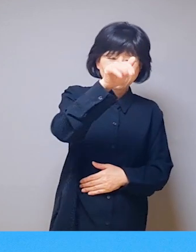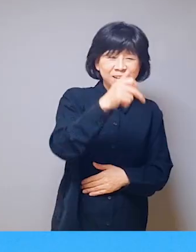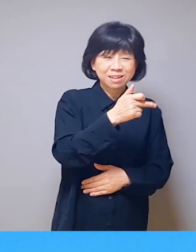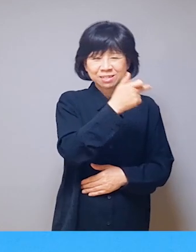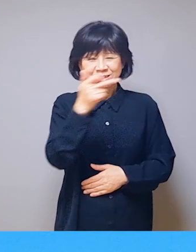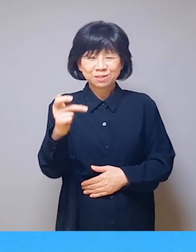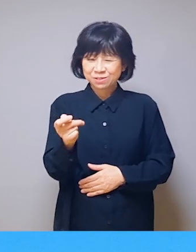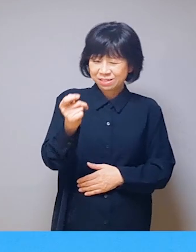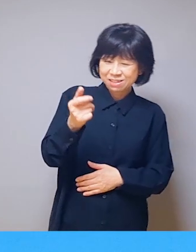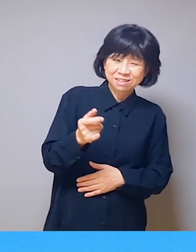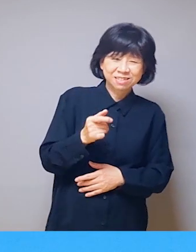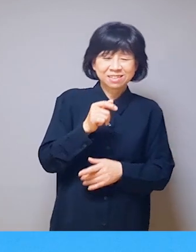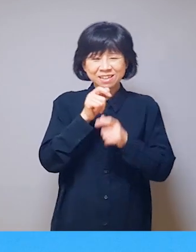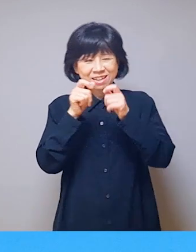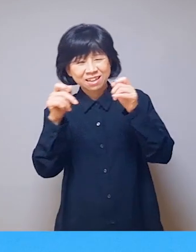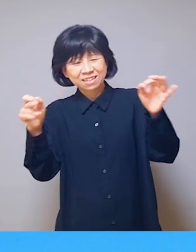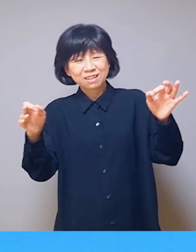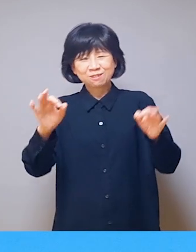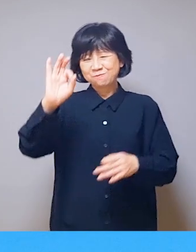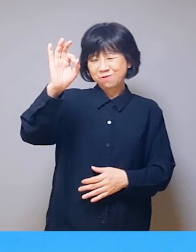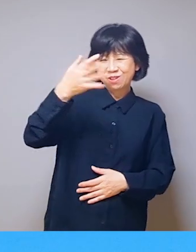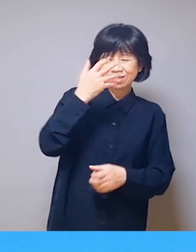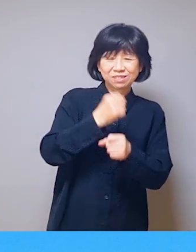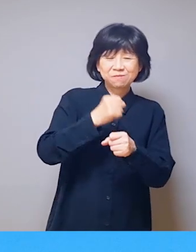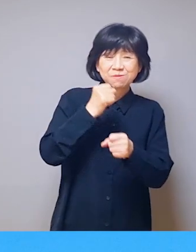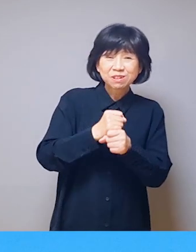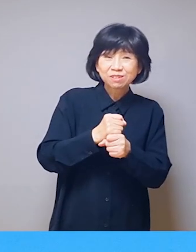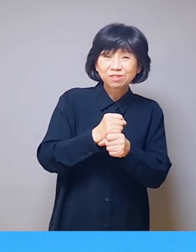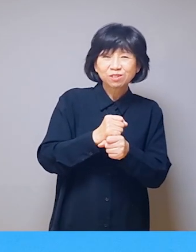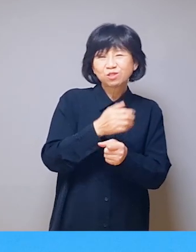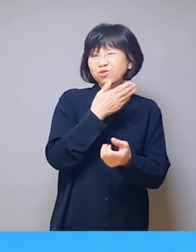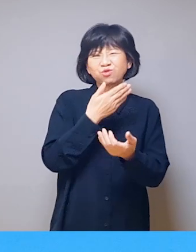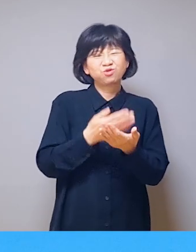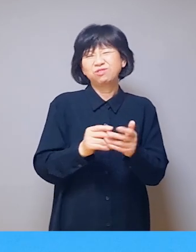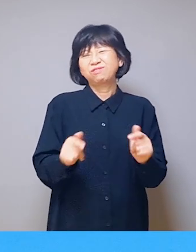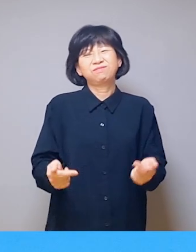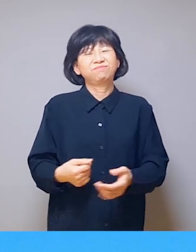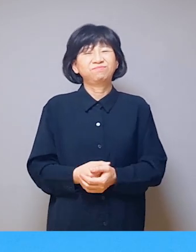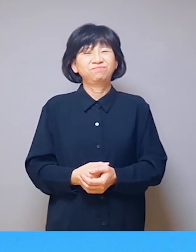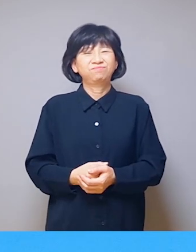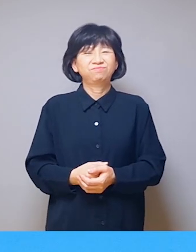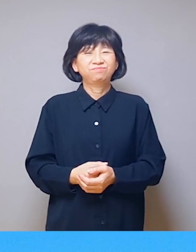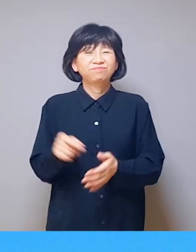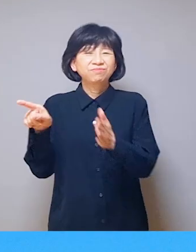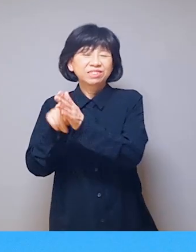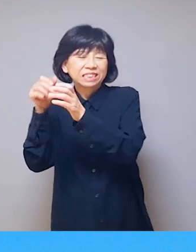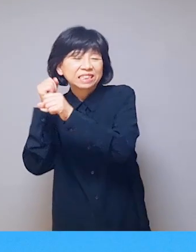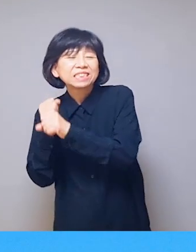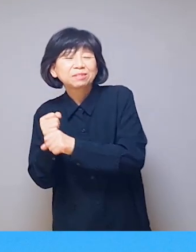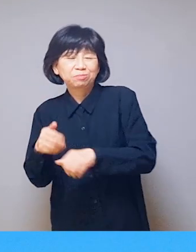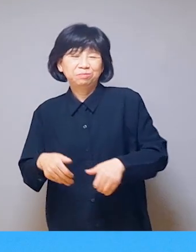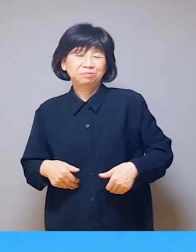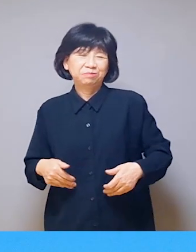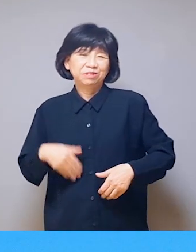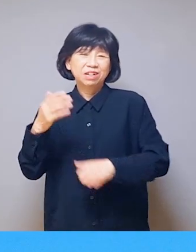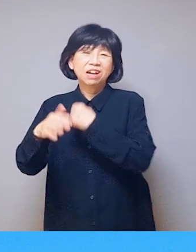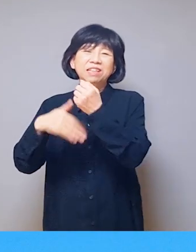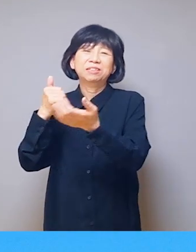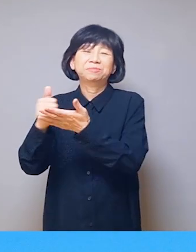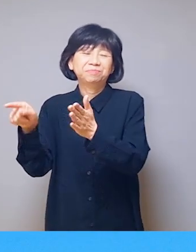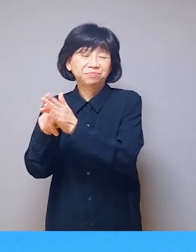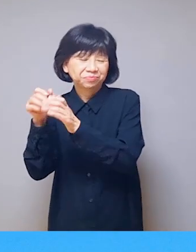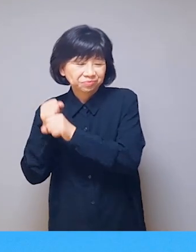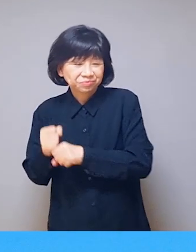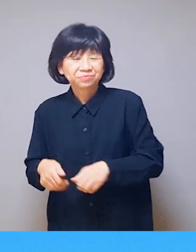못 들어주게 하는 게, 이게 작품을 하나 만들어서 하는 게 중요한 게 아니에요. 누구를 의지해야 된다? 하나님을 의지해야